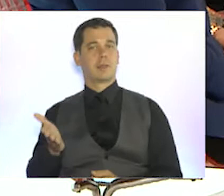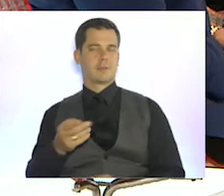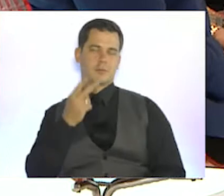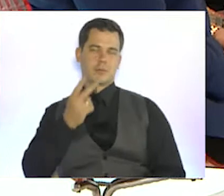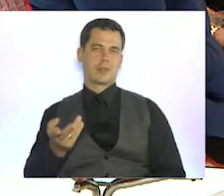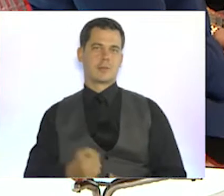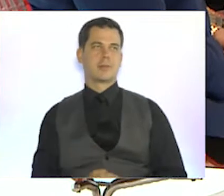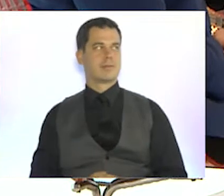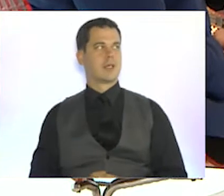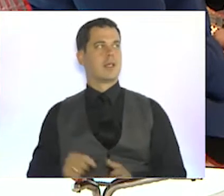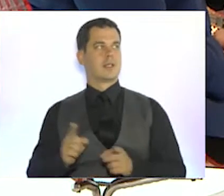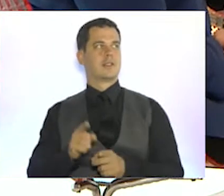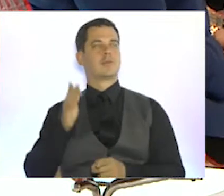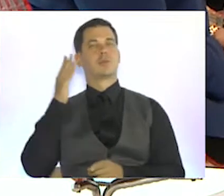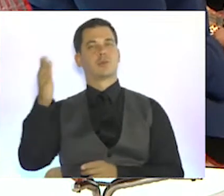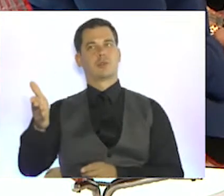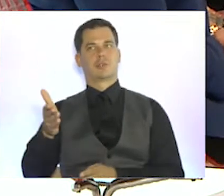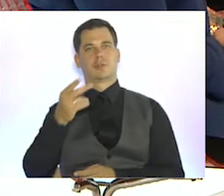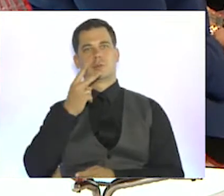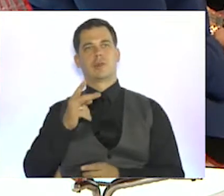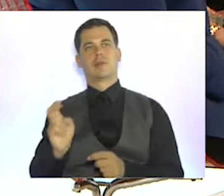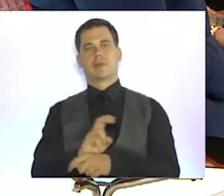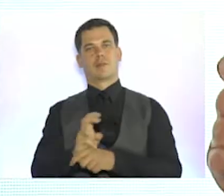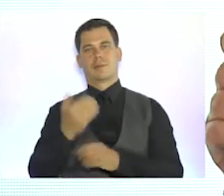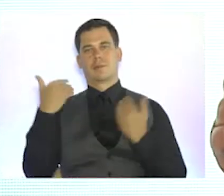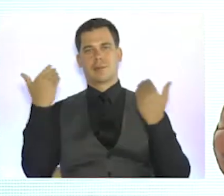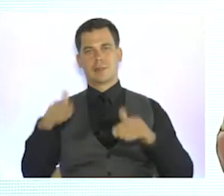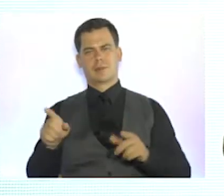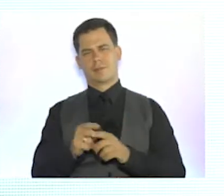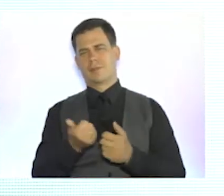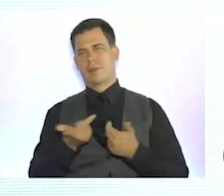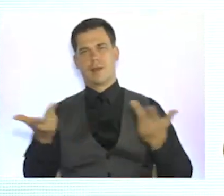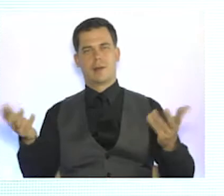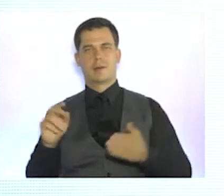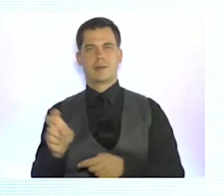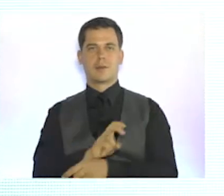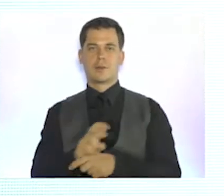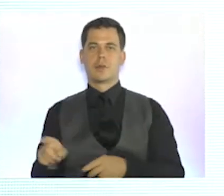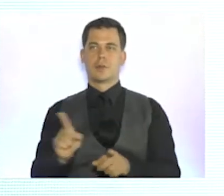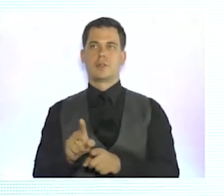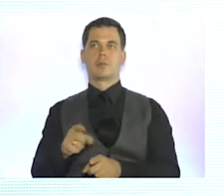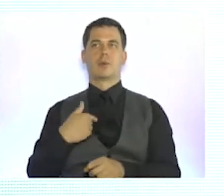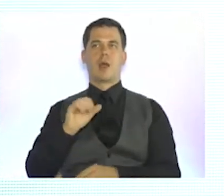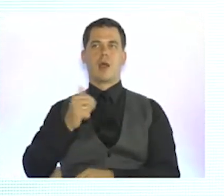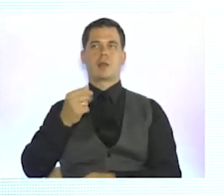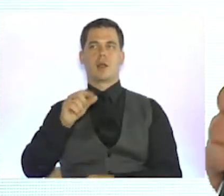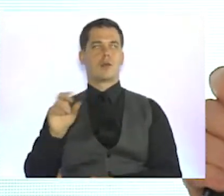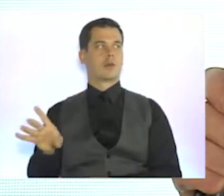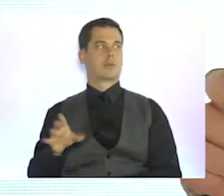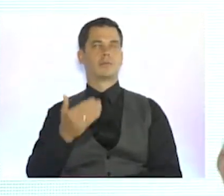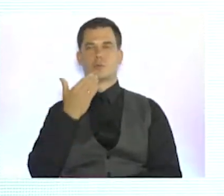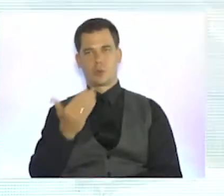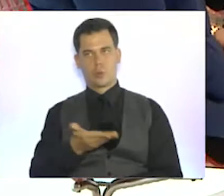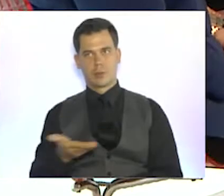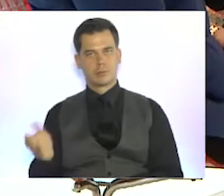jeszcze, ta przyszłość tych technologii jest nieznana, tak samo jak wielu innych technologii, także tych analogowych. Dziękuję Państwu